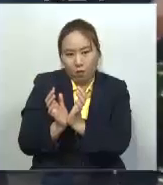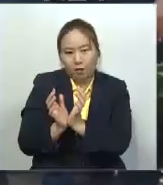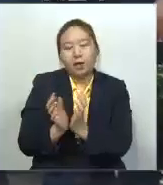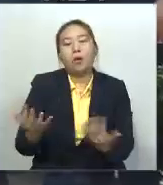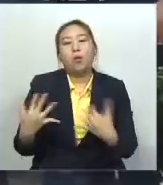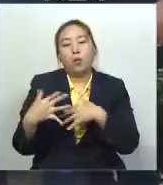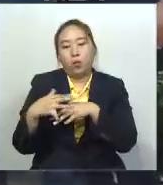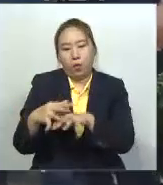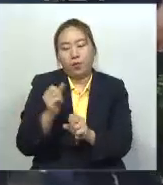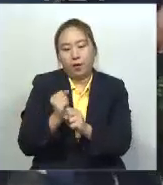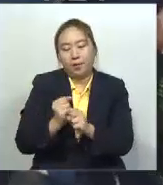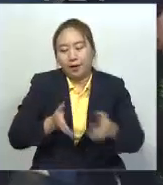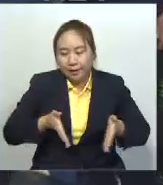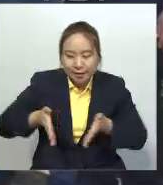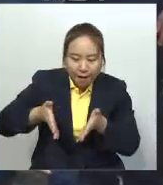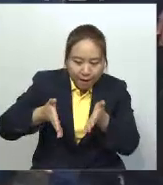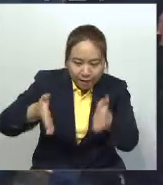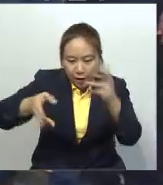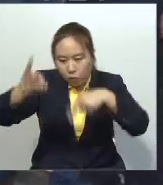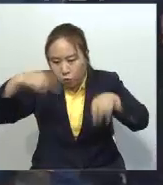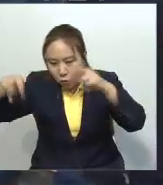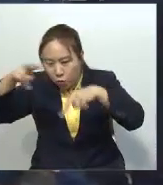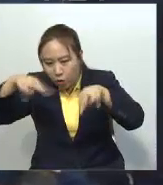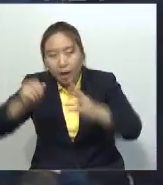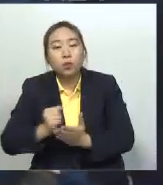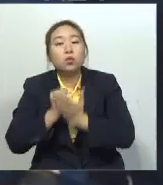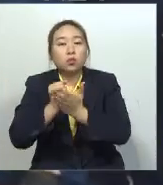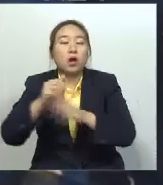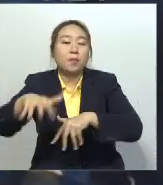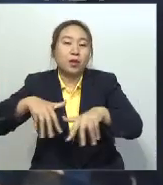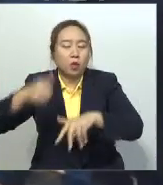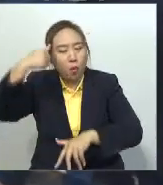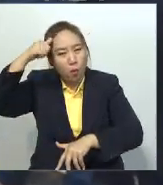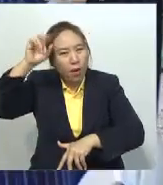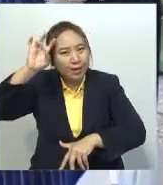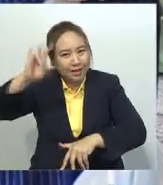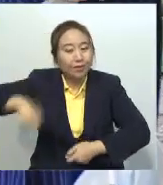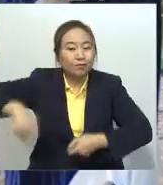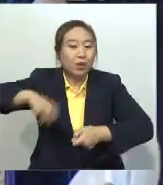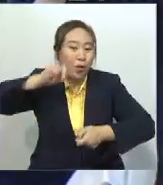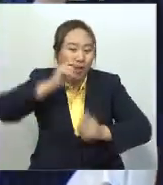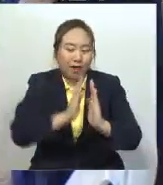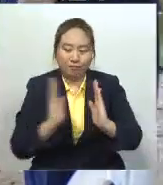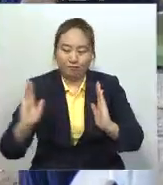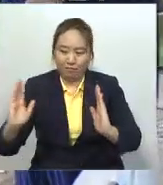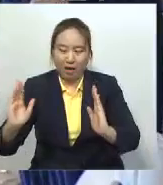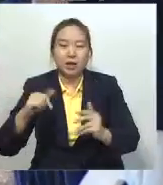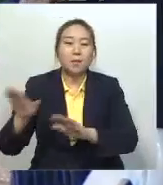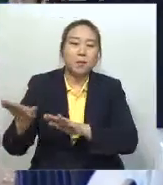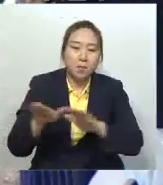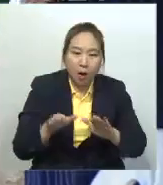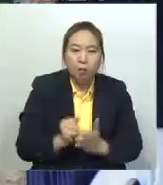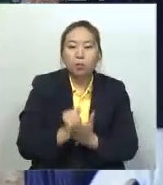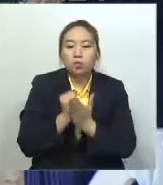งในการบูรณาการดูแลเส้นทางอำนวยความสะดวกให้กับประชาชนตลอด7วันในช่วงเทศกาลสงกรานต์ที่พร้อมให้